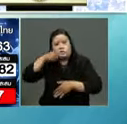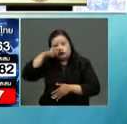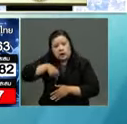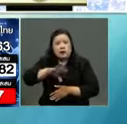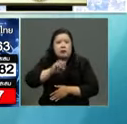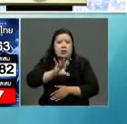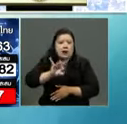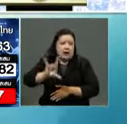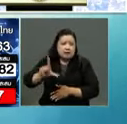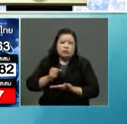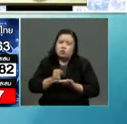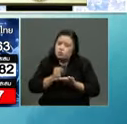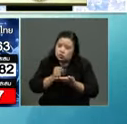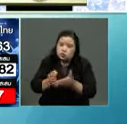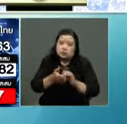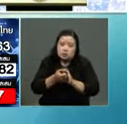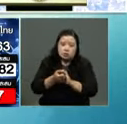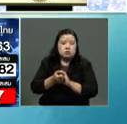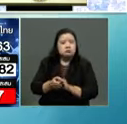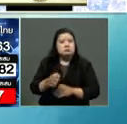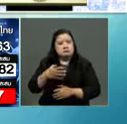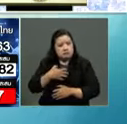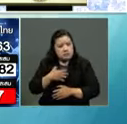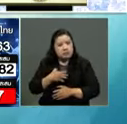ล้านคนแล้วครับไม่มีเจ้าหน้าที่รัฐที่ไหนนะครับที่เยอะขนาดนี้ในประเทศไทยแล้วนะครับที่ช่วยกันให้มาตรการโกวิท19เราสามารถทนได้ต่อไปครับ